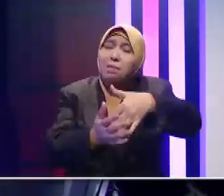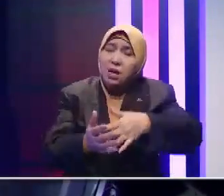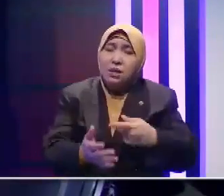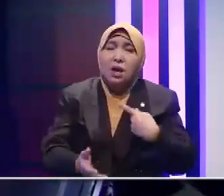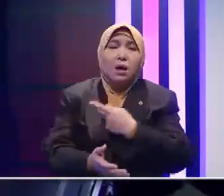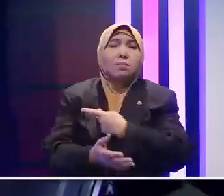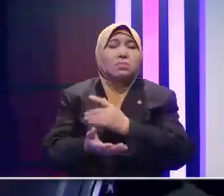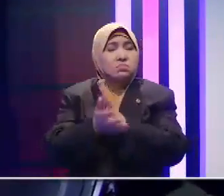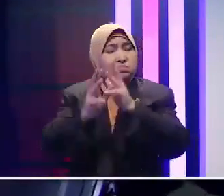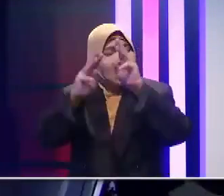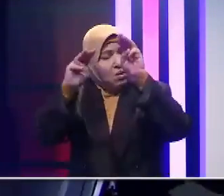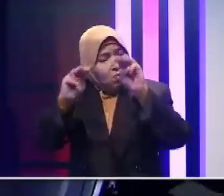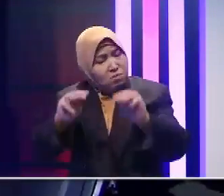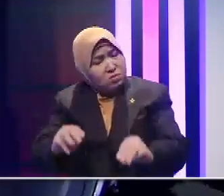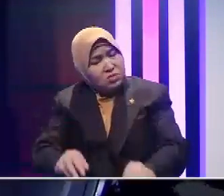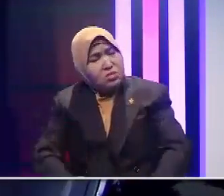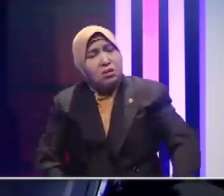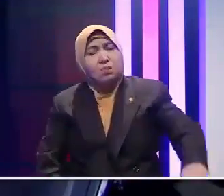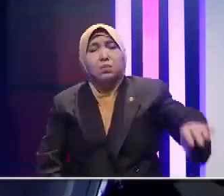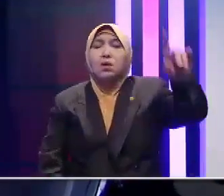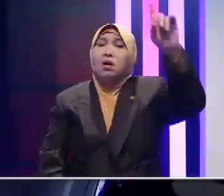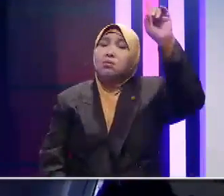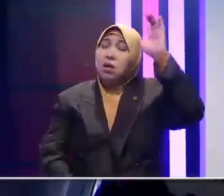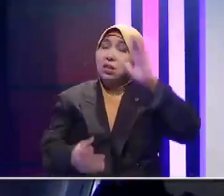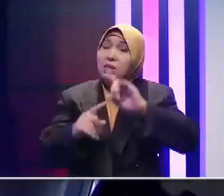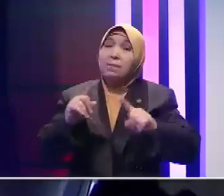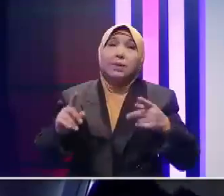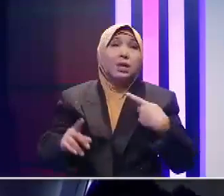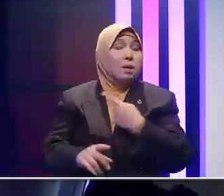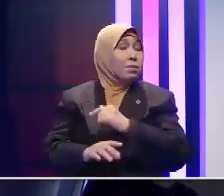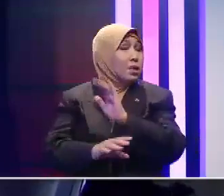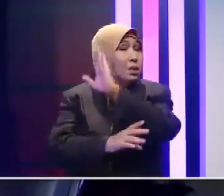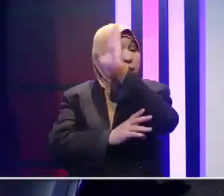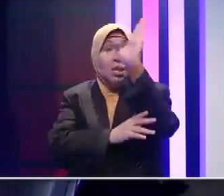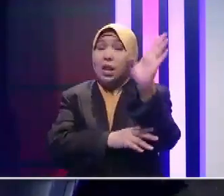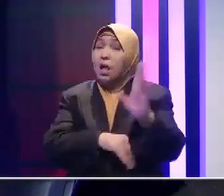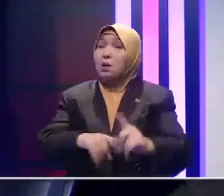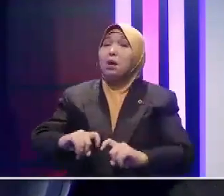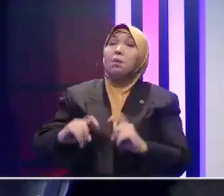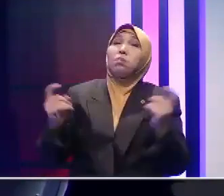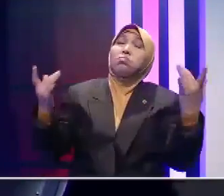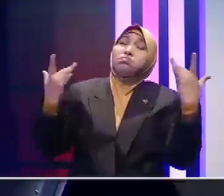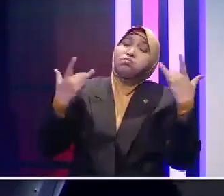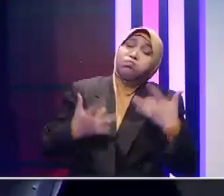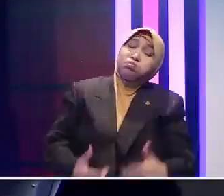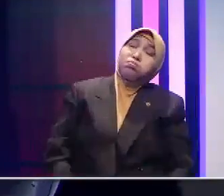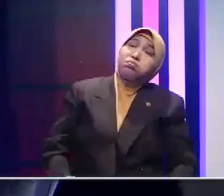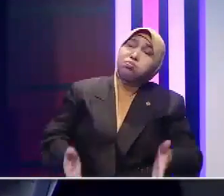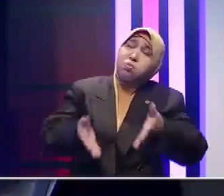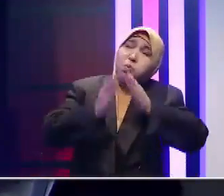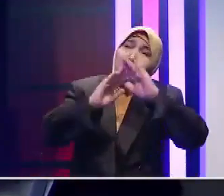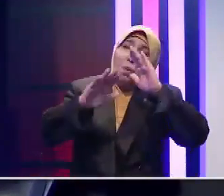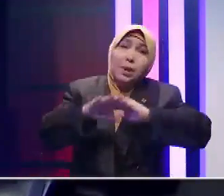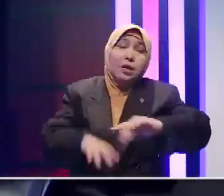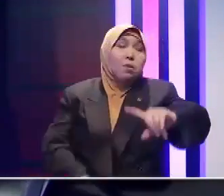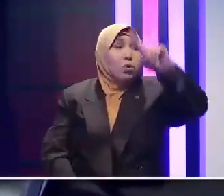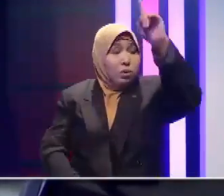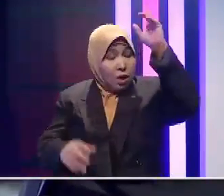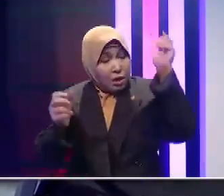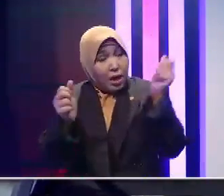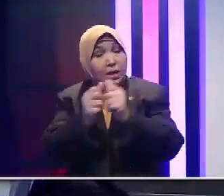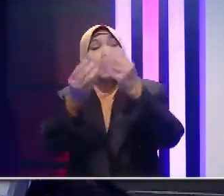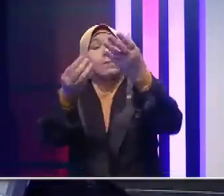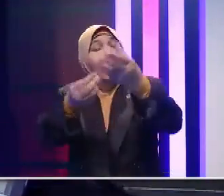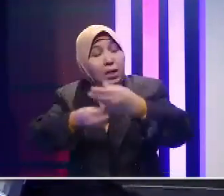Ya Allah. Namun kami tidak pernah putus asa memohon kepada-Mu, Ya Allah, agar